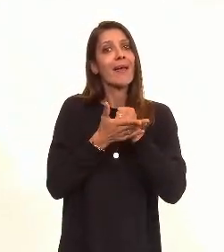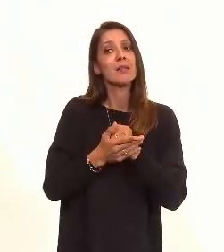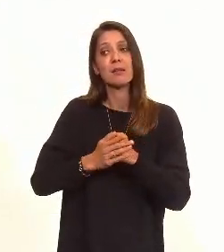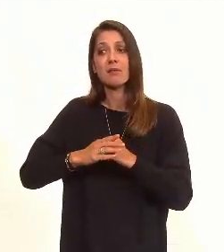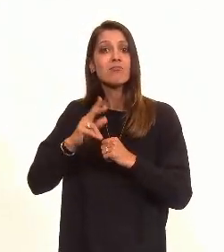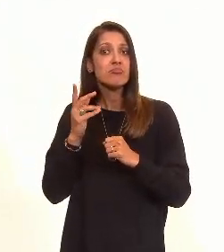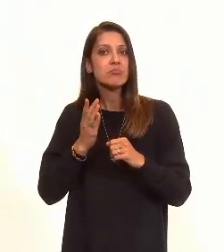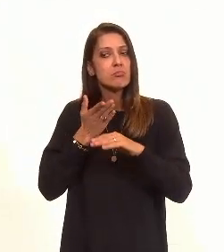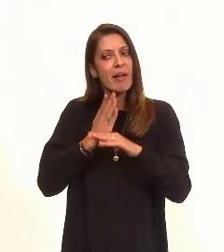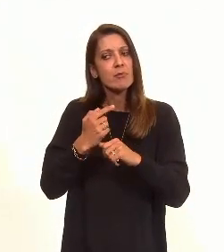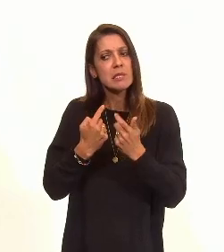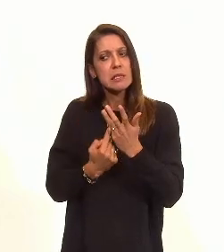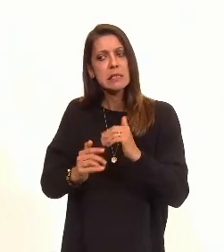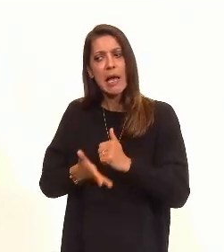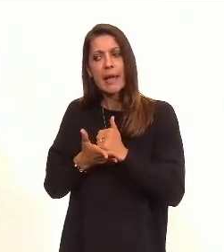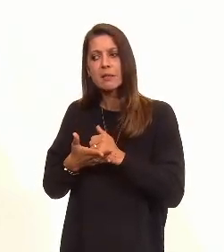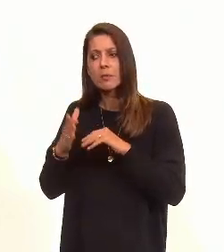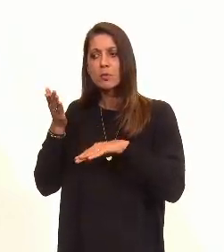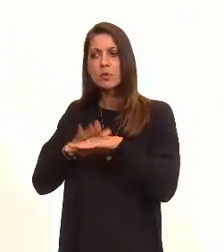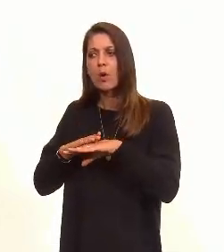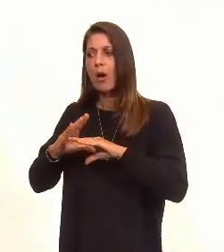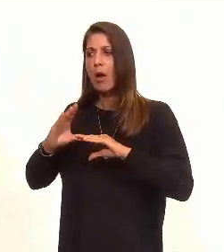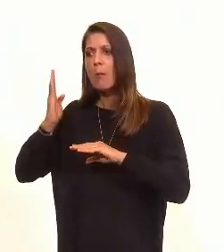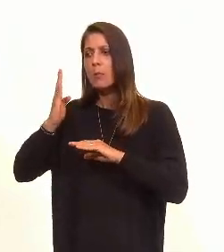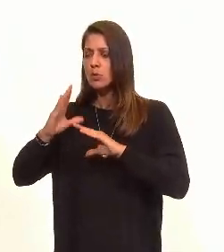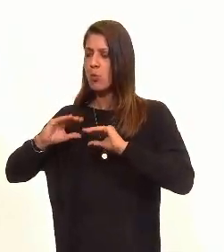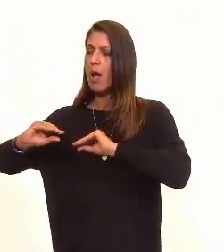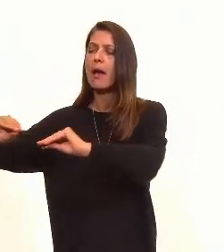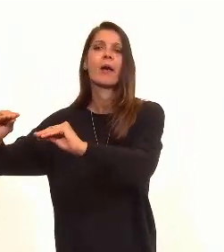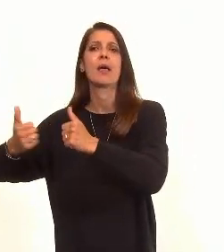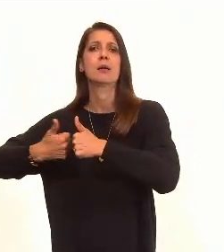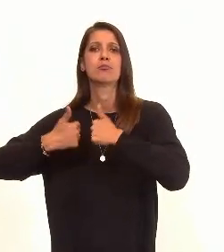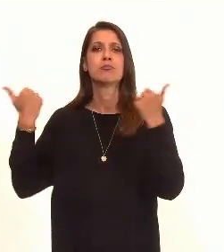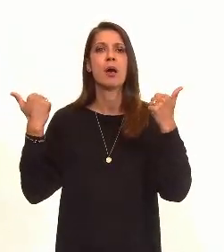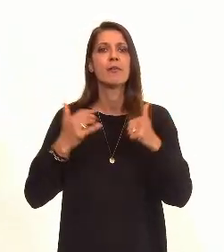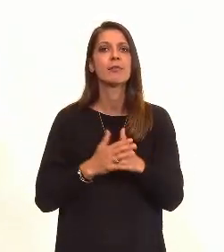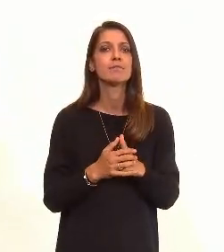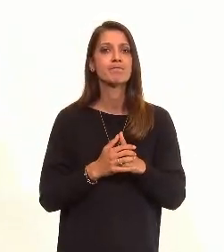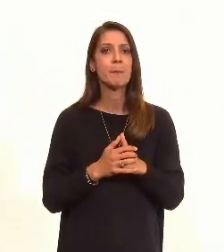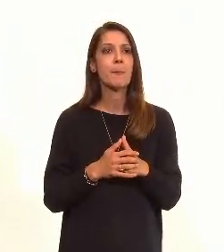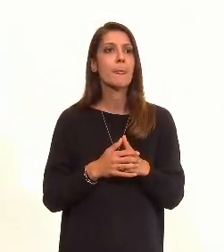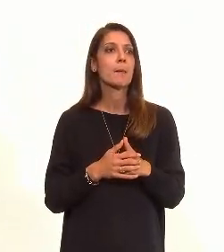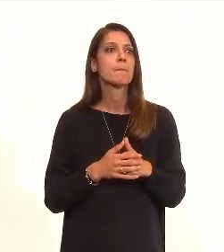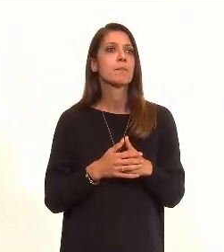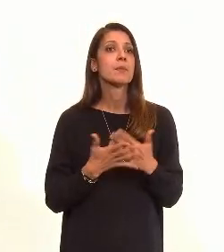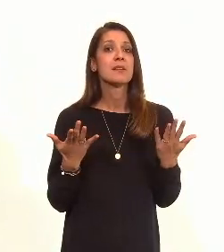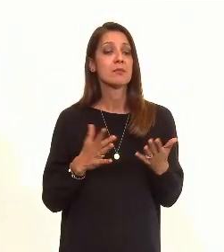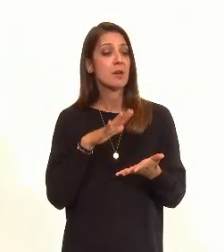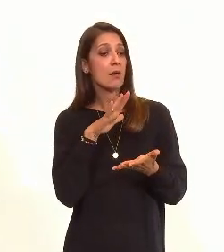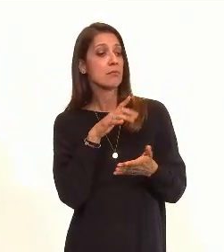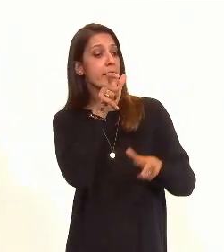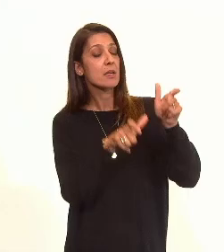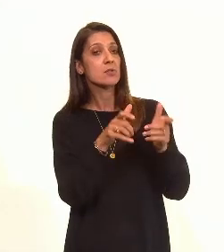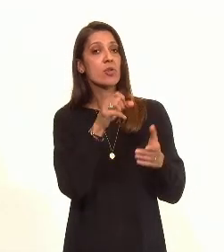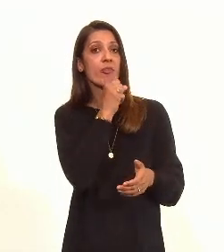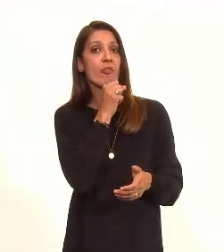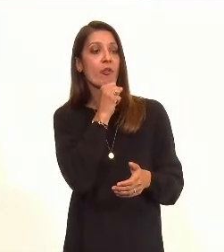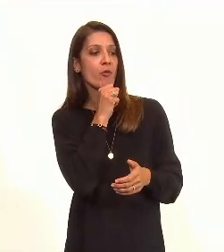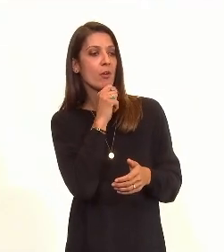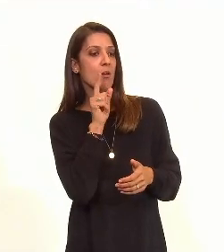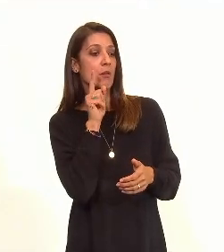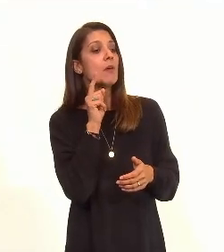des personnes en situation de handicap ou des personnes âgées en perte d'autonomie. Dit autrement, mieux considérer l'âge ne veut pas dire